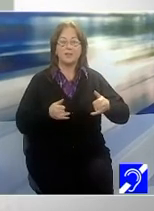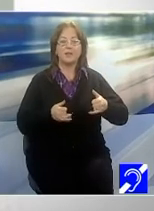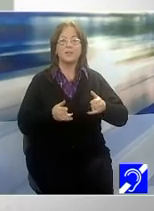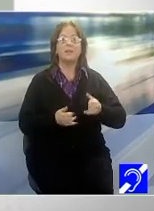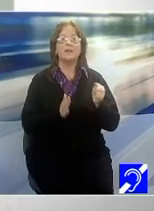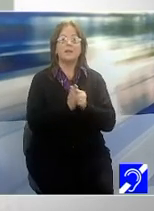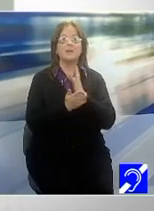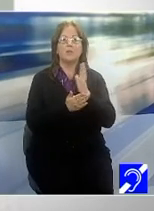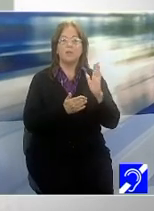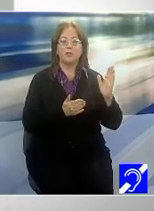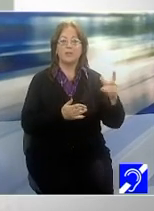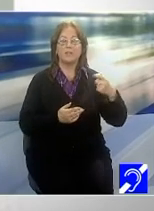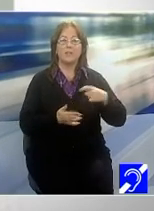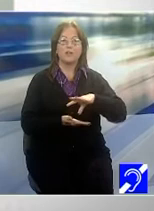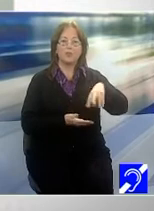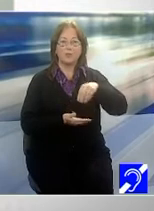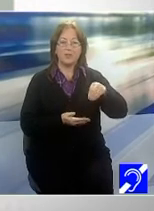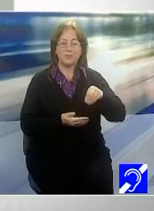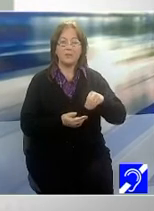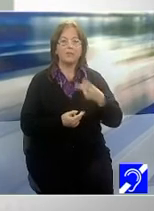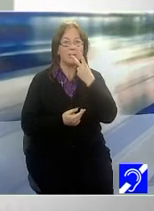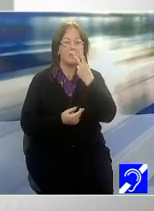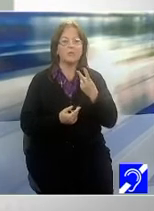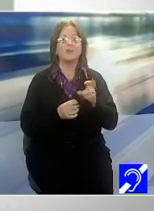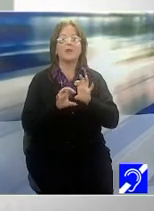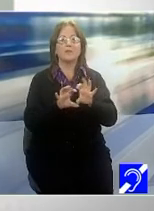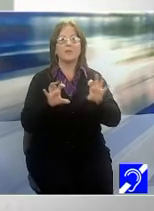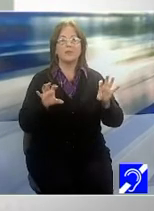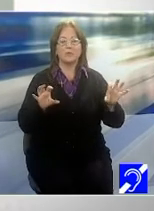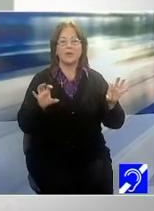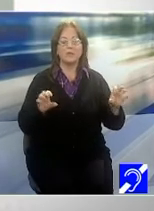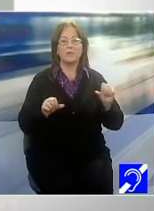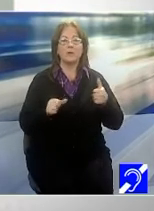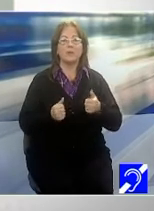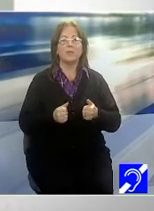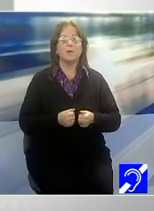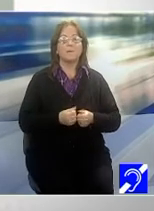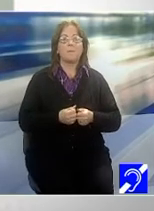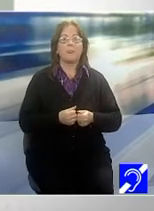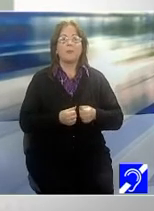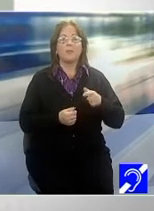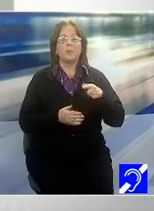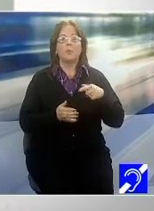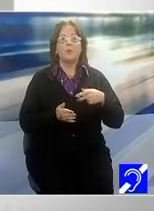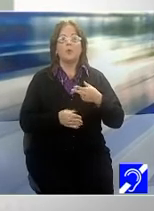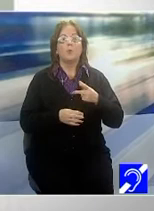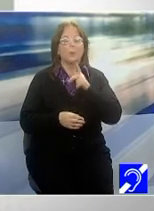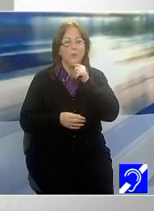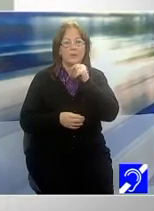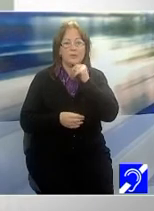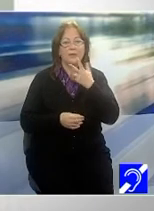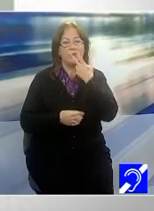din Cluj-Napoca, a avut loc vernisajul unei expoziții aniversare care surprinde cele mai importante aspecte